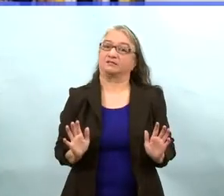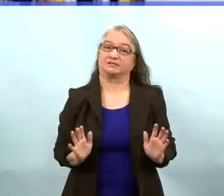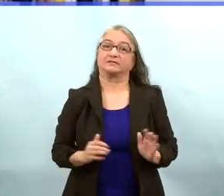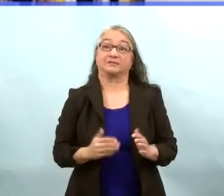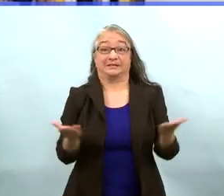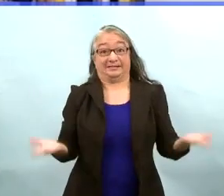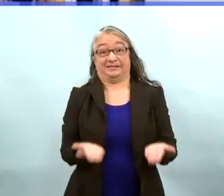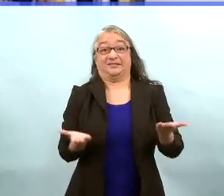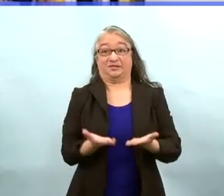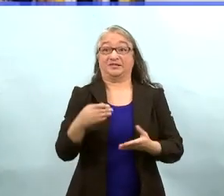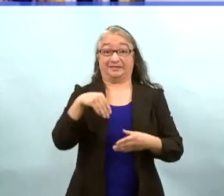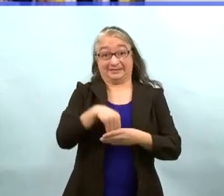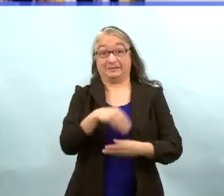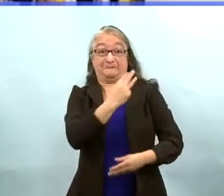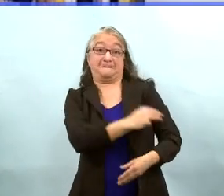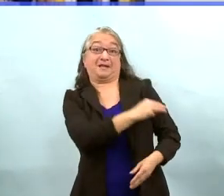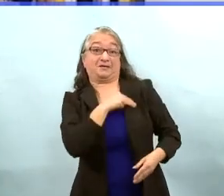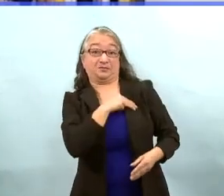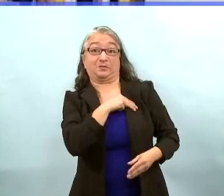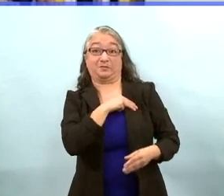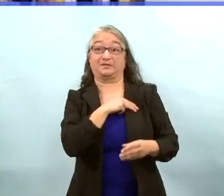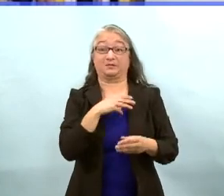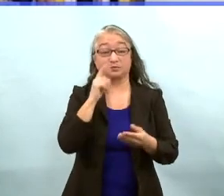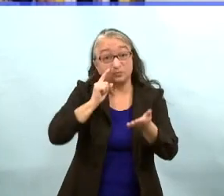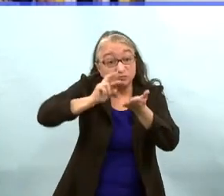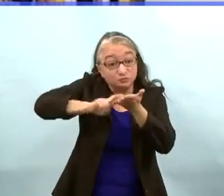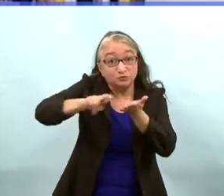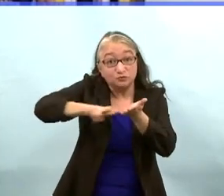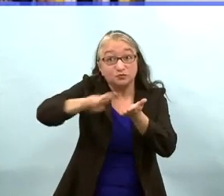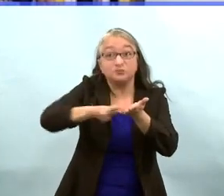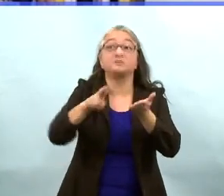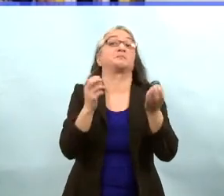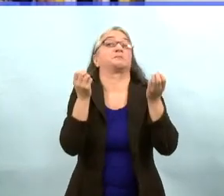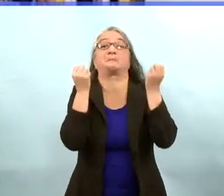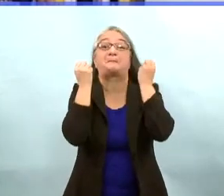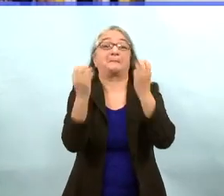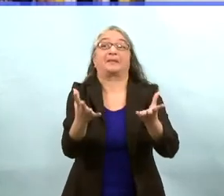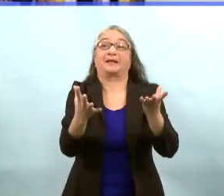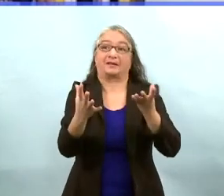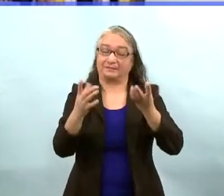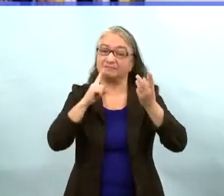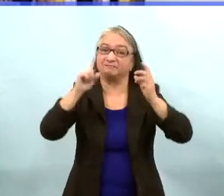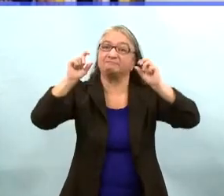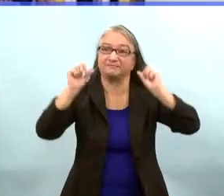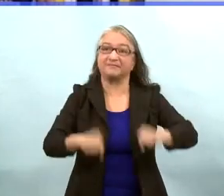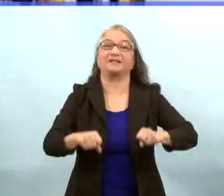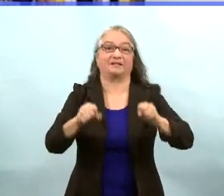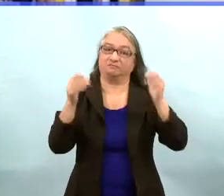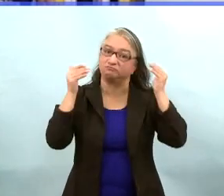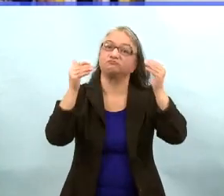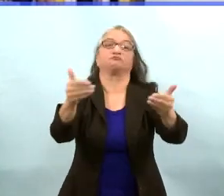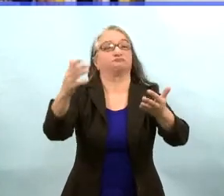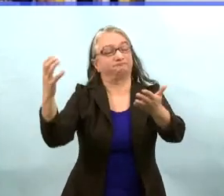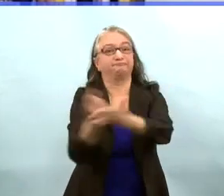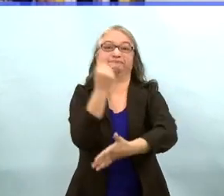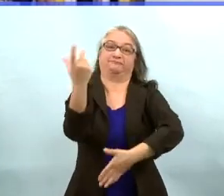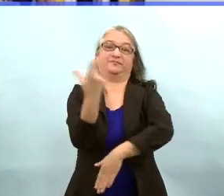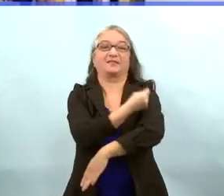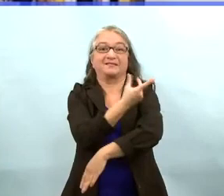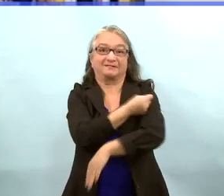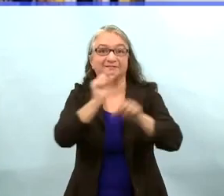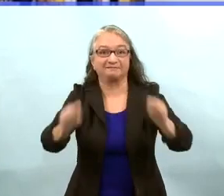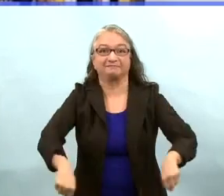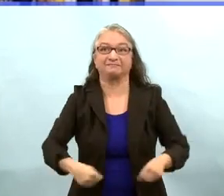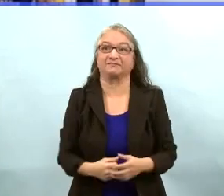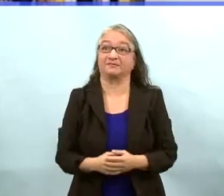que la grande majorité des parents vont faire vacciner leurs enfants. Je vais vous assurer que nous allons avoir suffisamment d'approvisionnement du vaccin pour répondre à toute